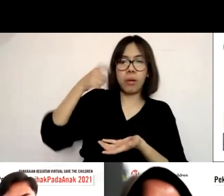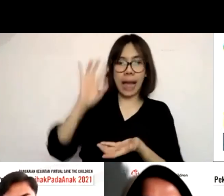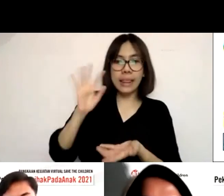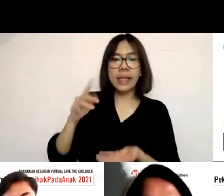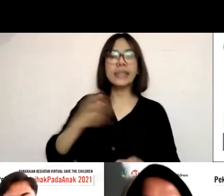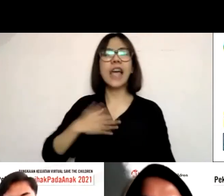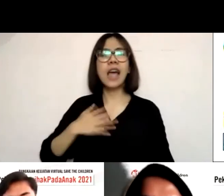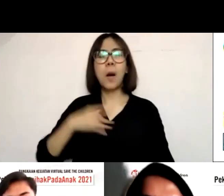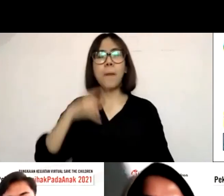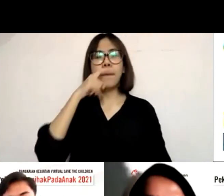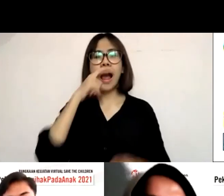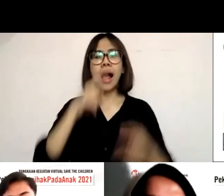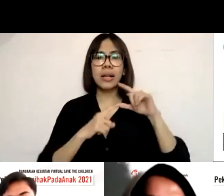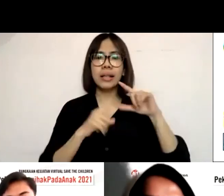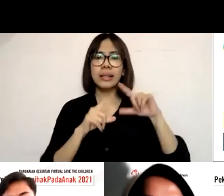lembaga